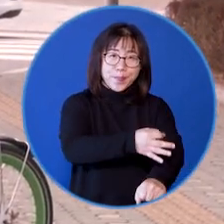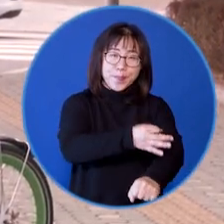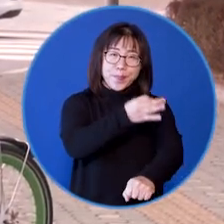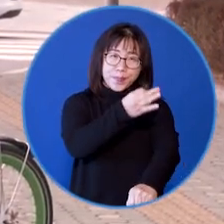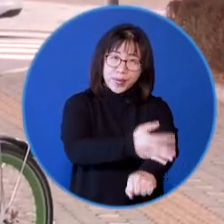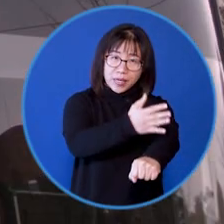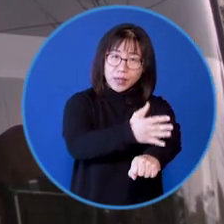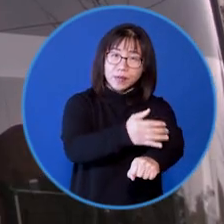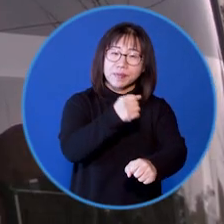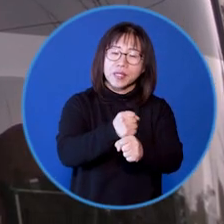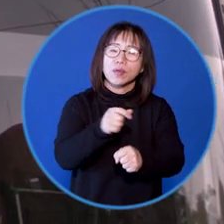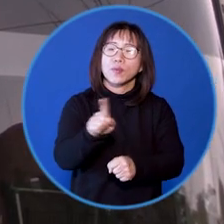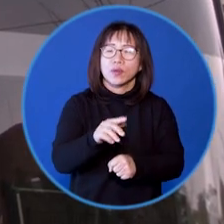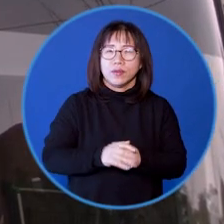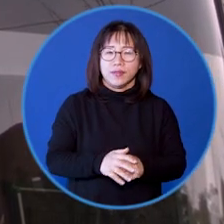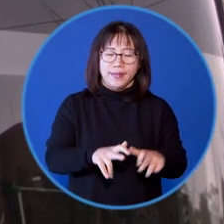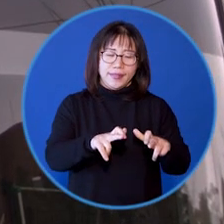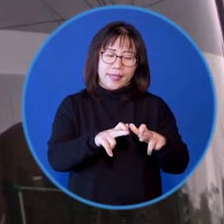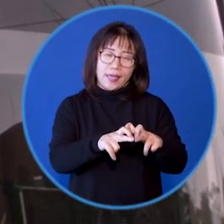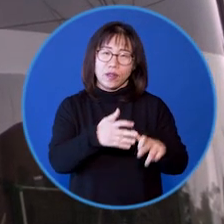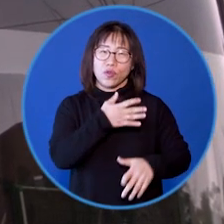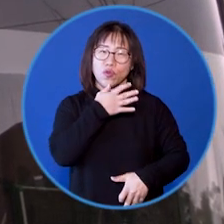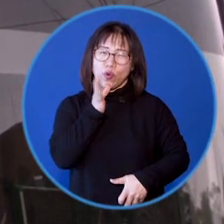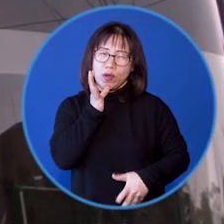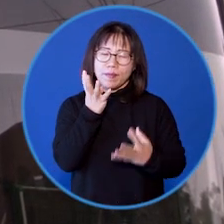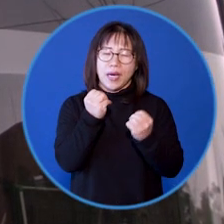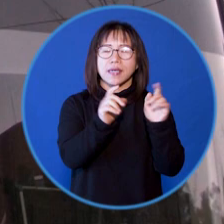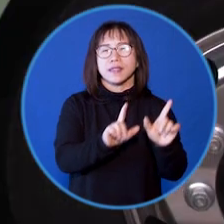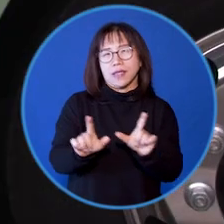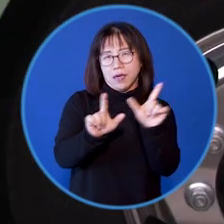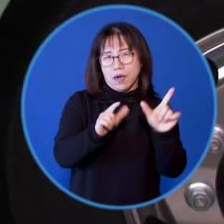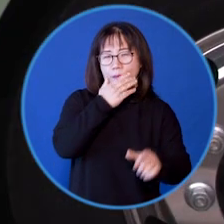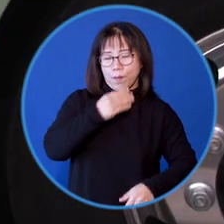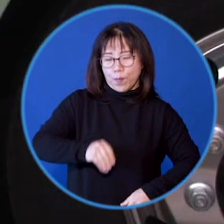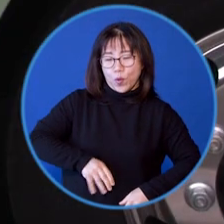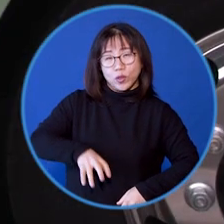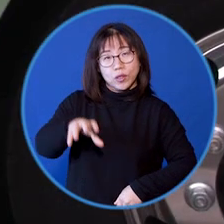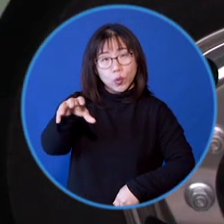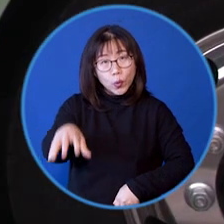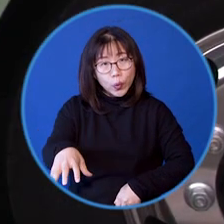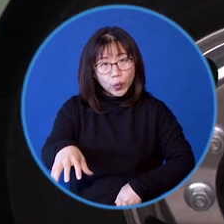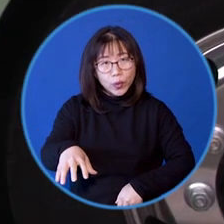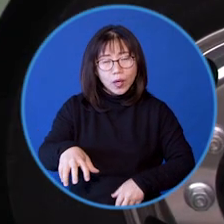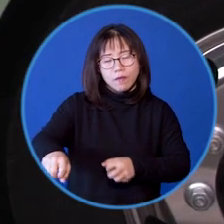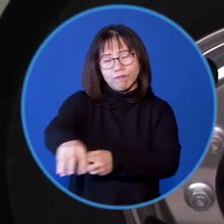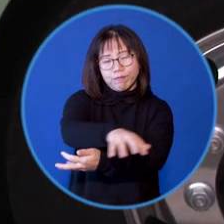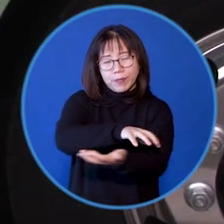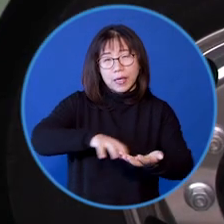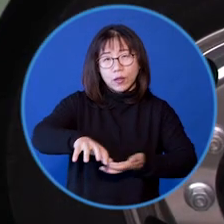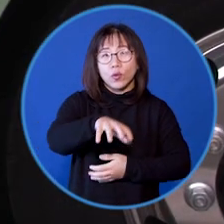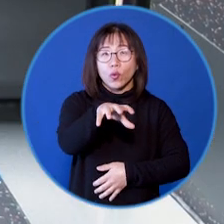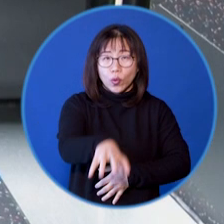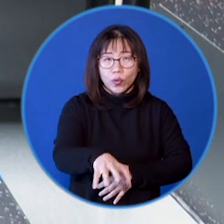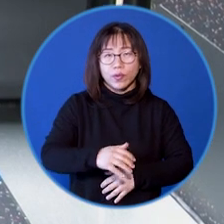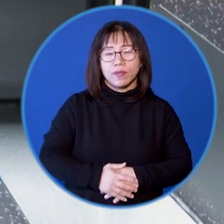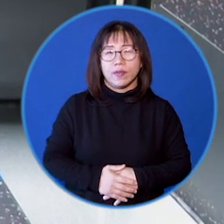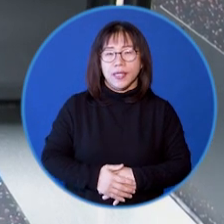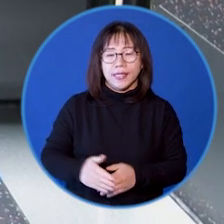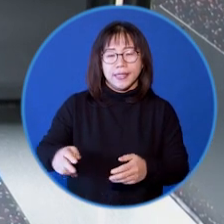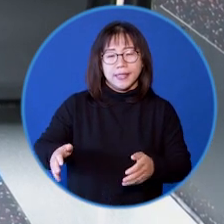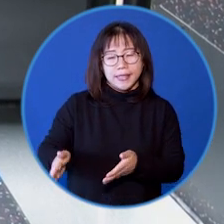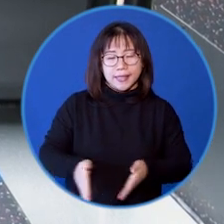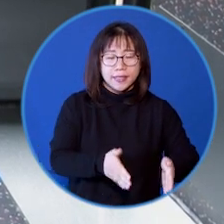새로운 노선은 장애인과 어르신이 많이 거주하는 지역, 복지시설 위치, 유동인구, 도로폭